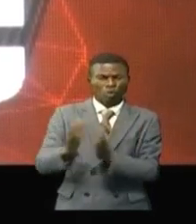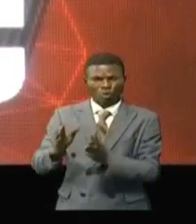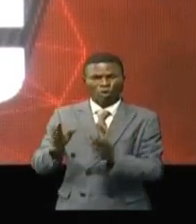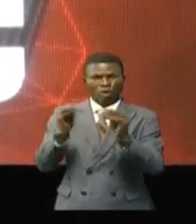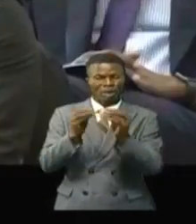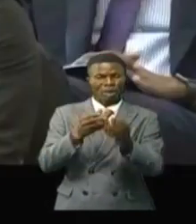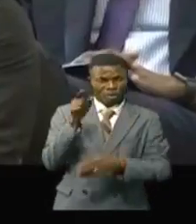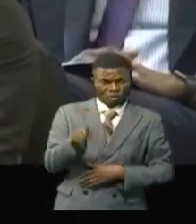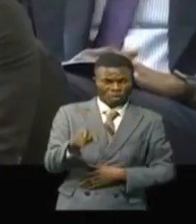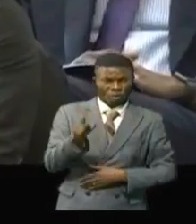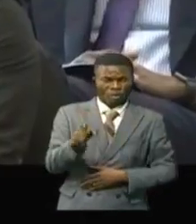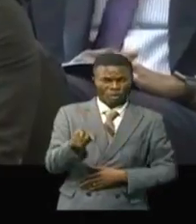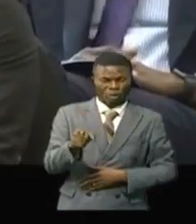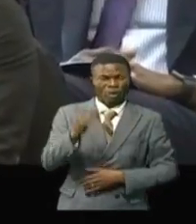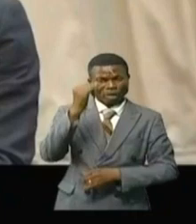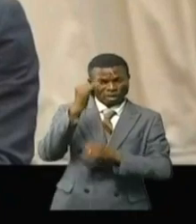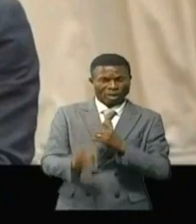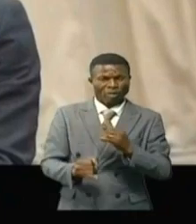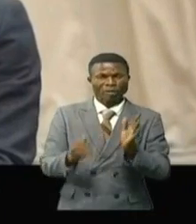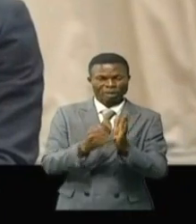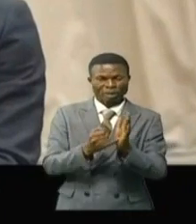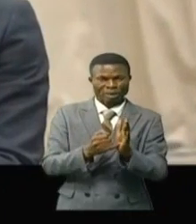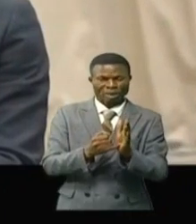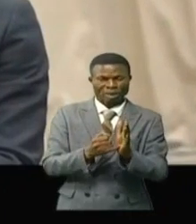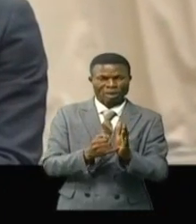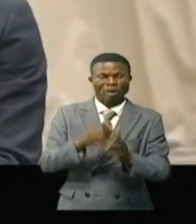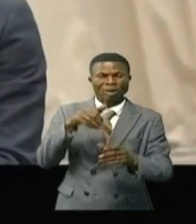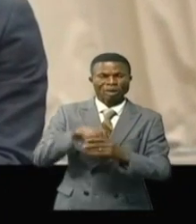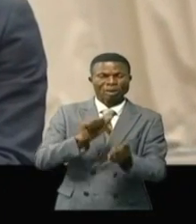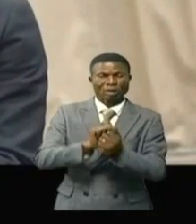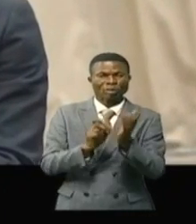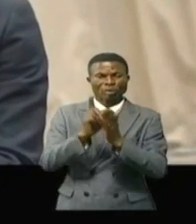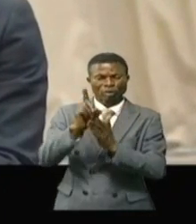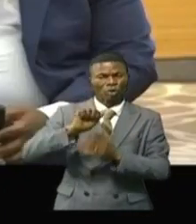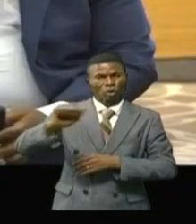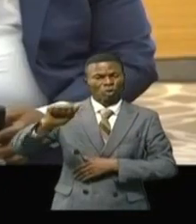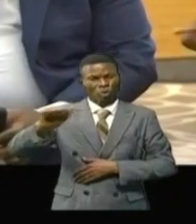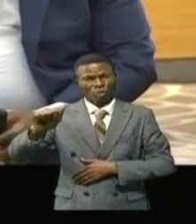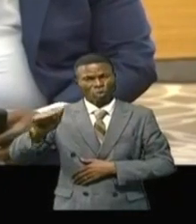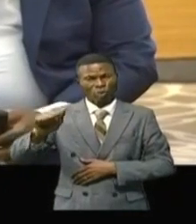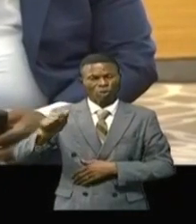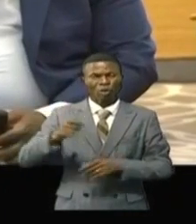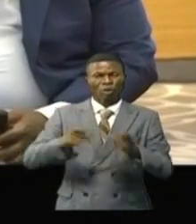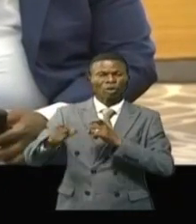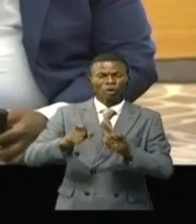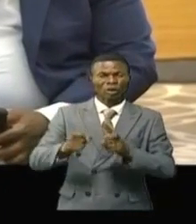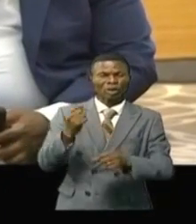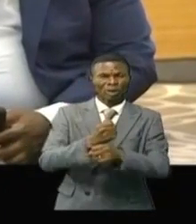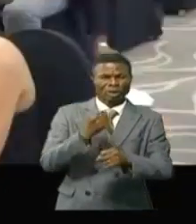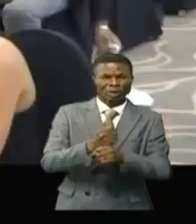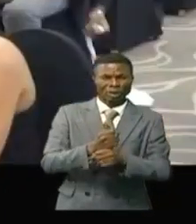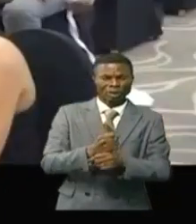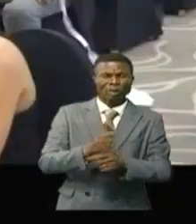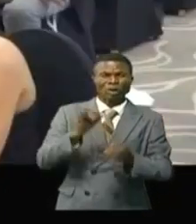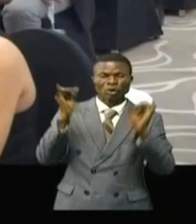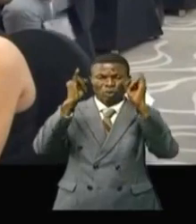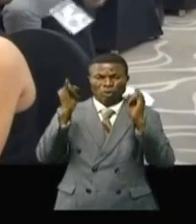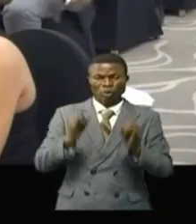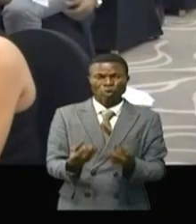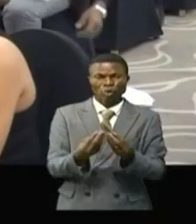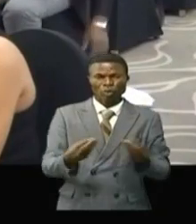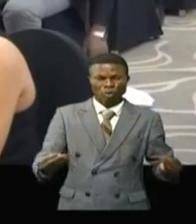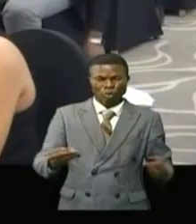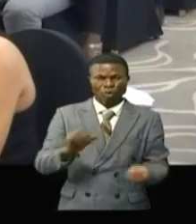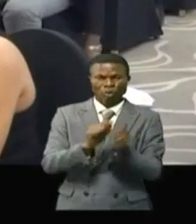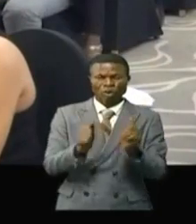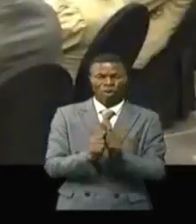6 à 6 qui s'y clôturent ces samedis, notamment sur le développement personnel, gestion de carrière, le numérique comme solution, l'impact